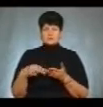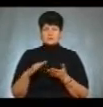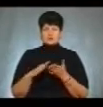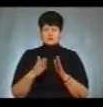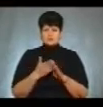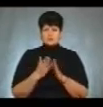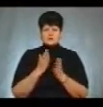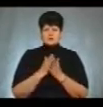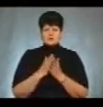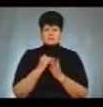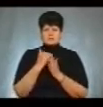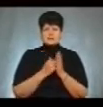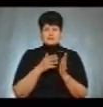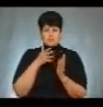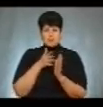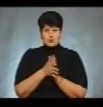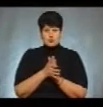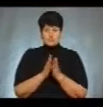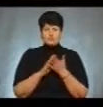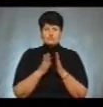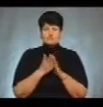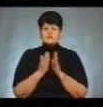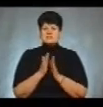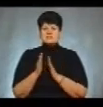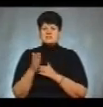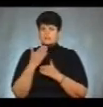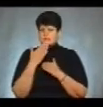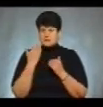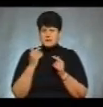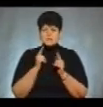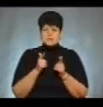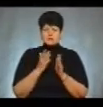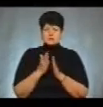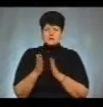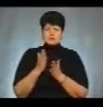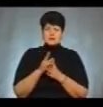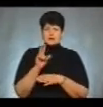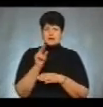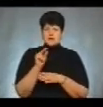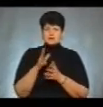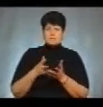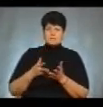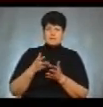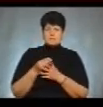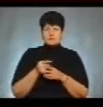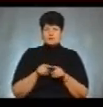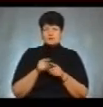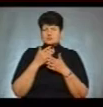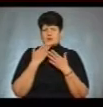залиті в систему ProZorro, договорів в системі немає. І згідно системи є дата, проплат також немає.